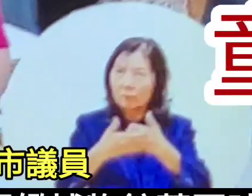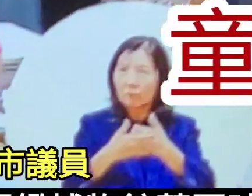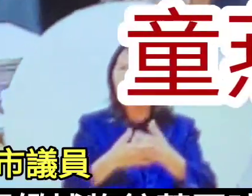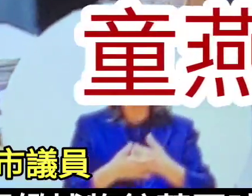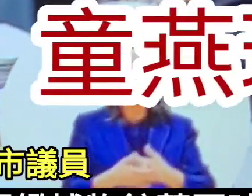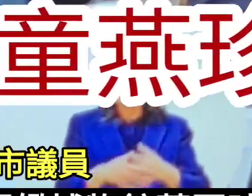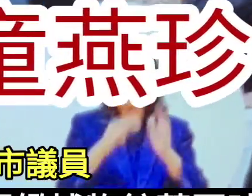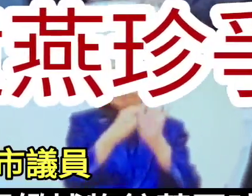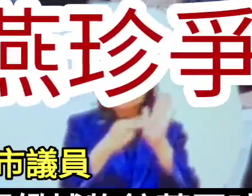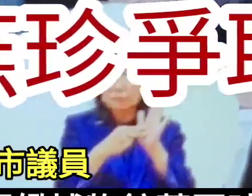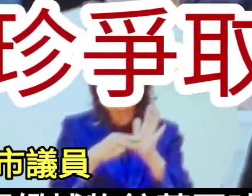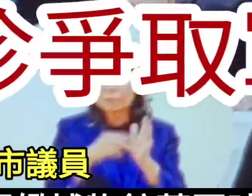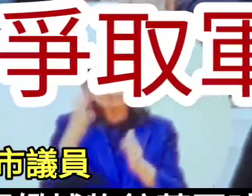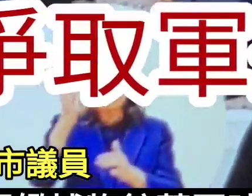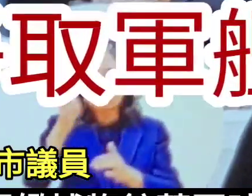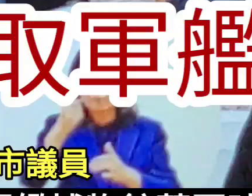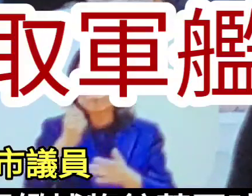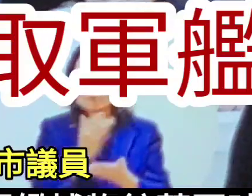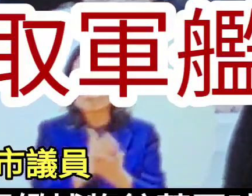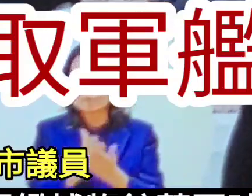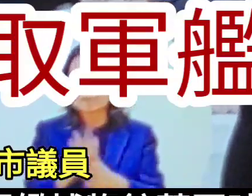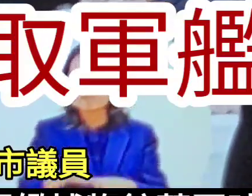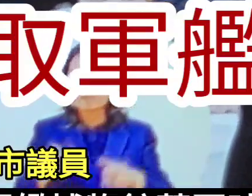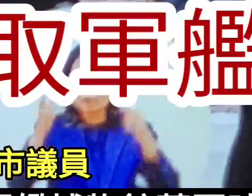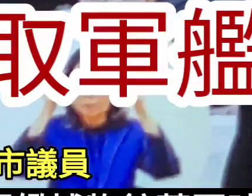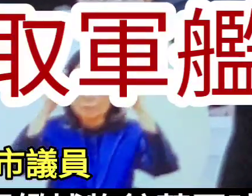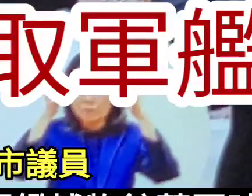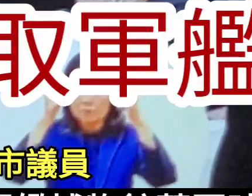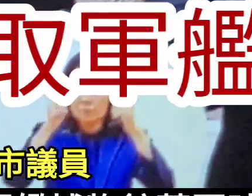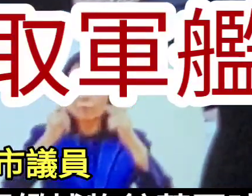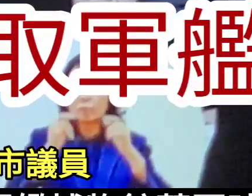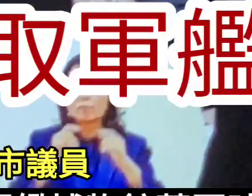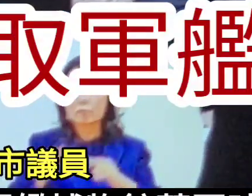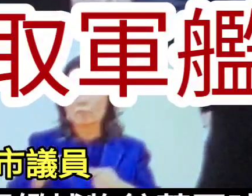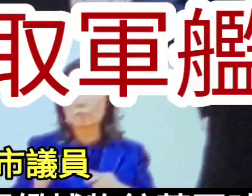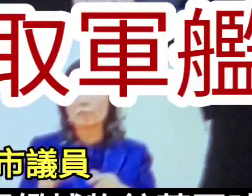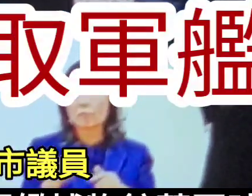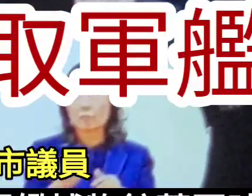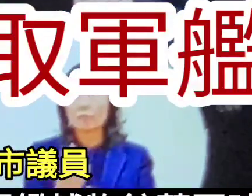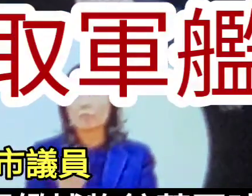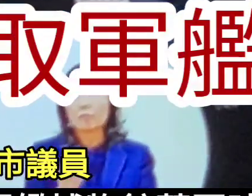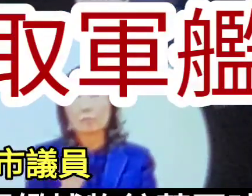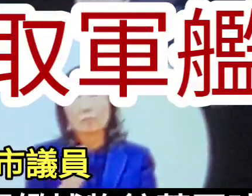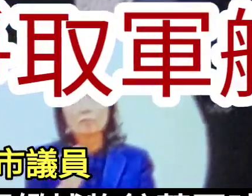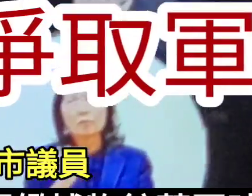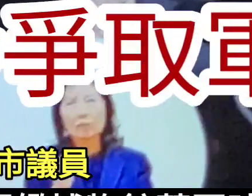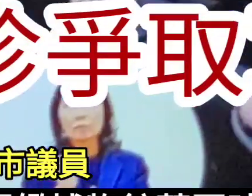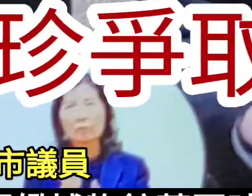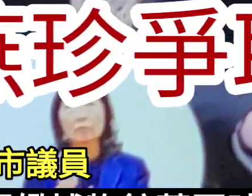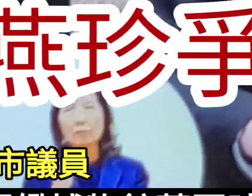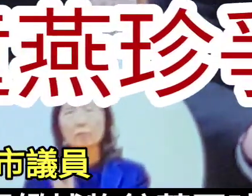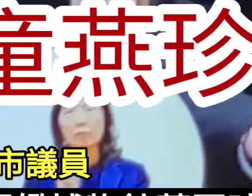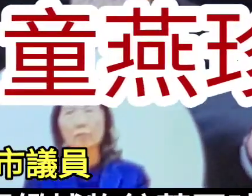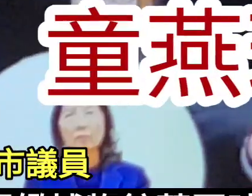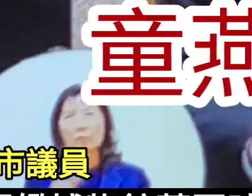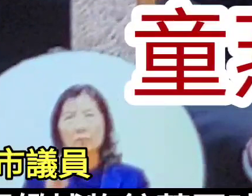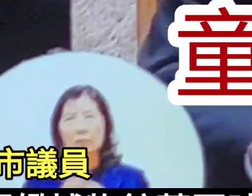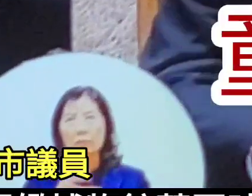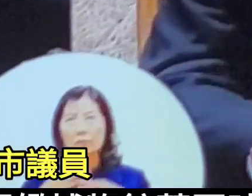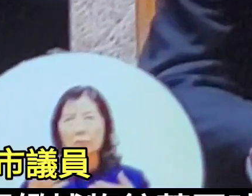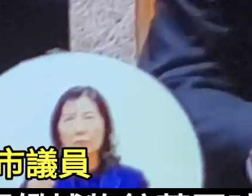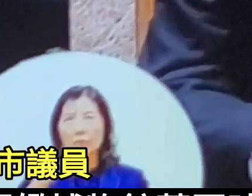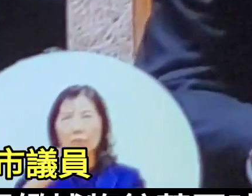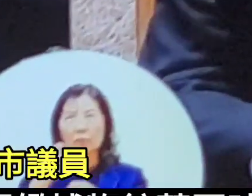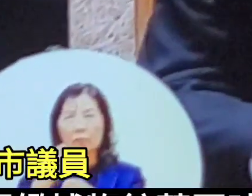做解说。那这一个也是在高雄是最有利的，因为我相信有很多 海军退役的